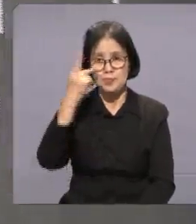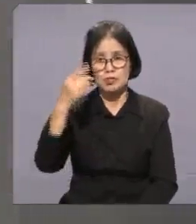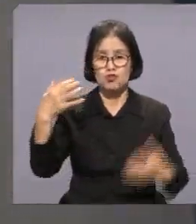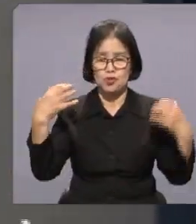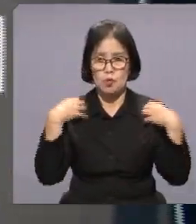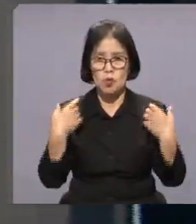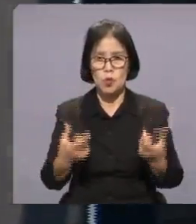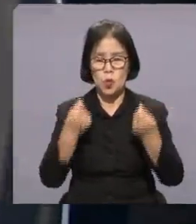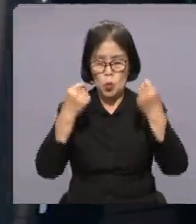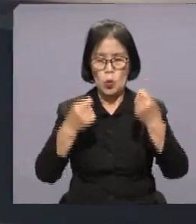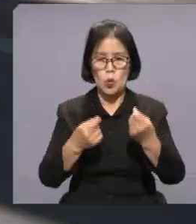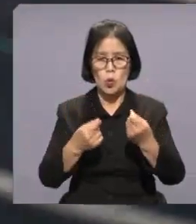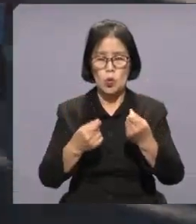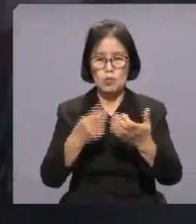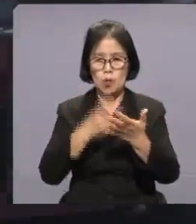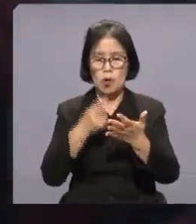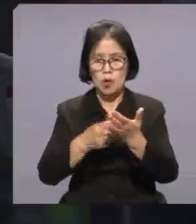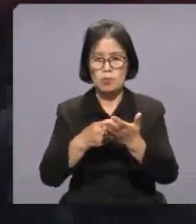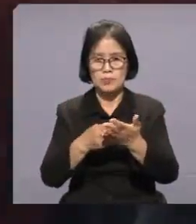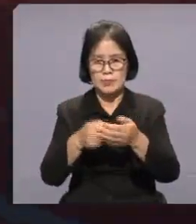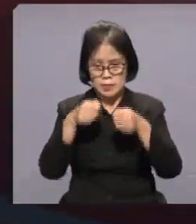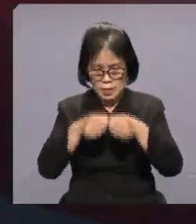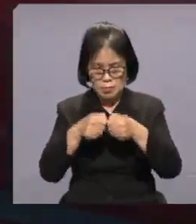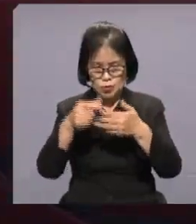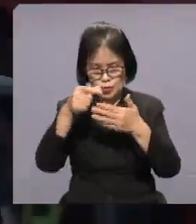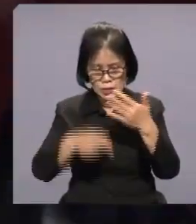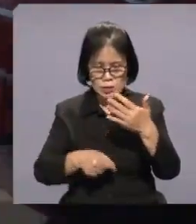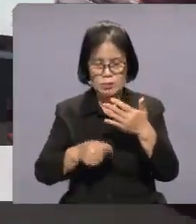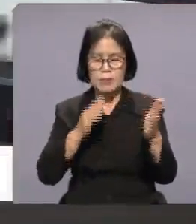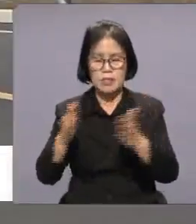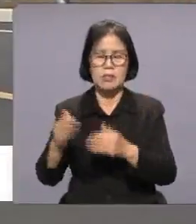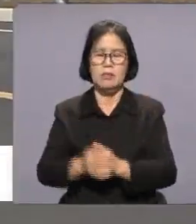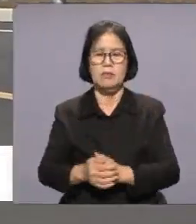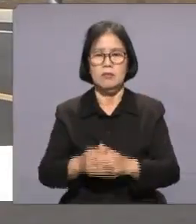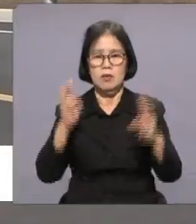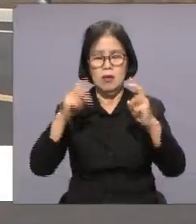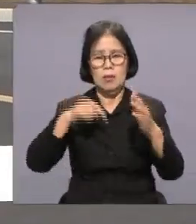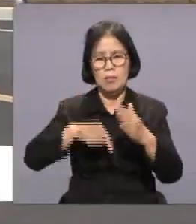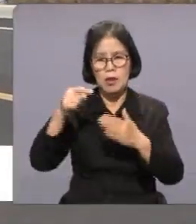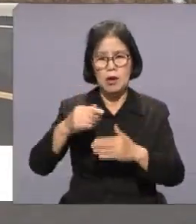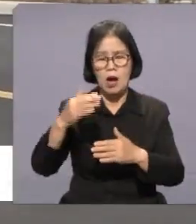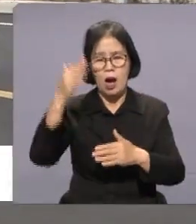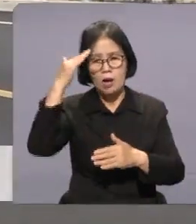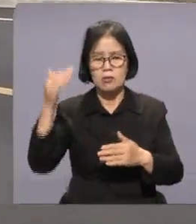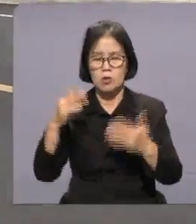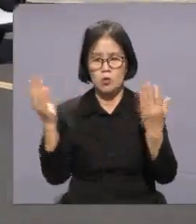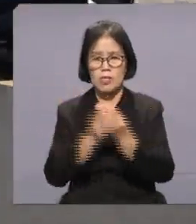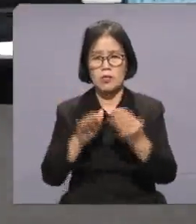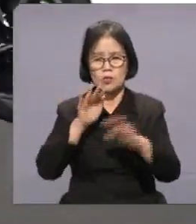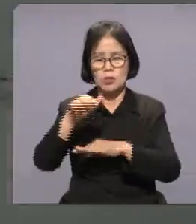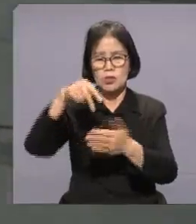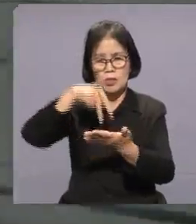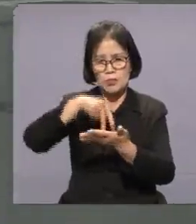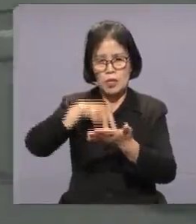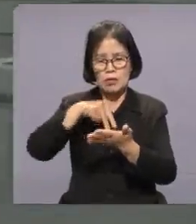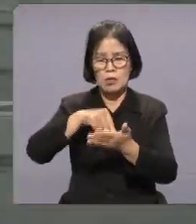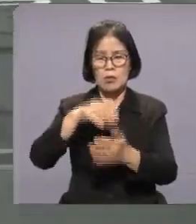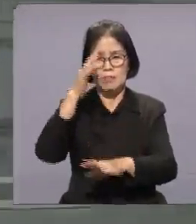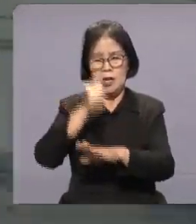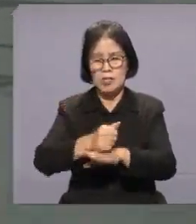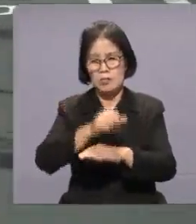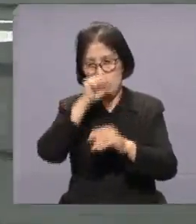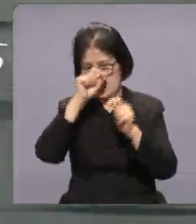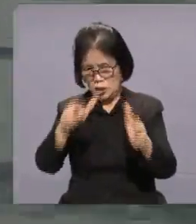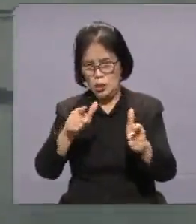정부는 곧 ira 세부지침 마련해 나섭니다 업계에 안팎에선 우리 완성차 업계의 입장을 담을 마지막